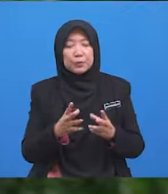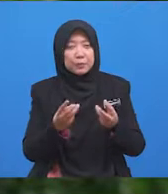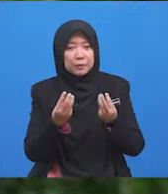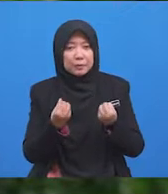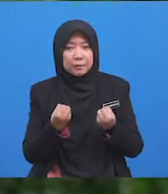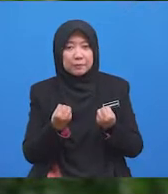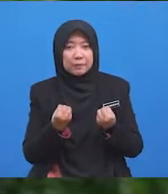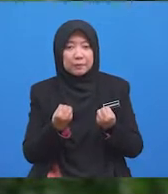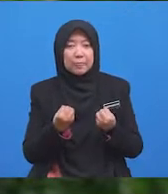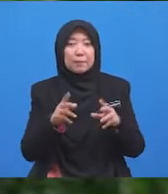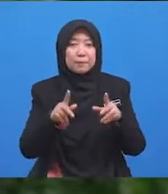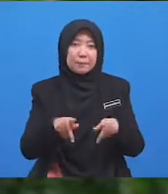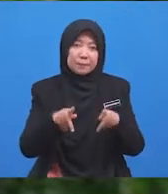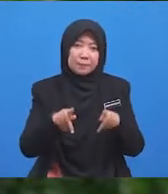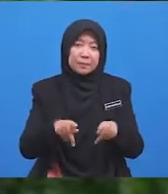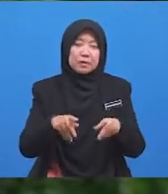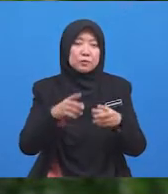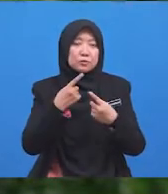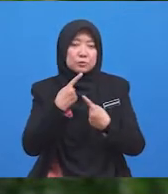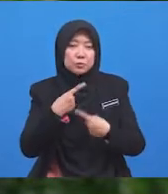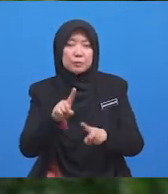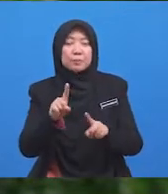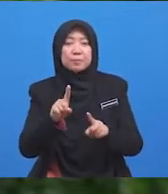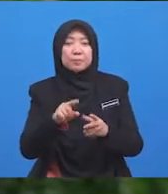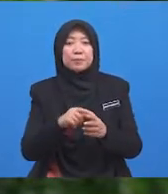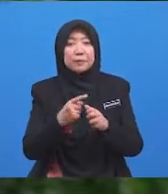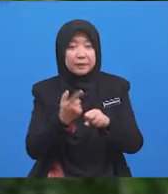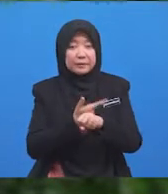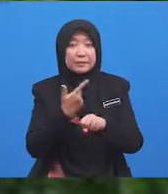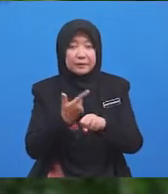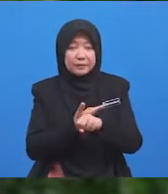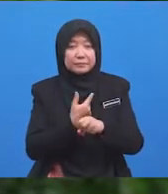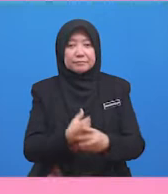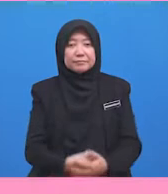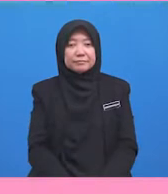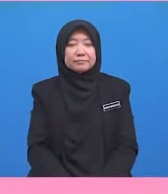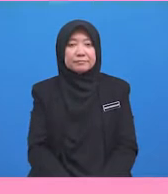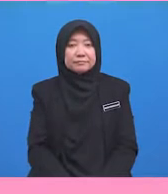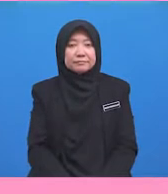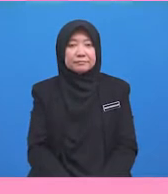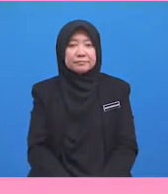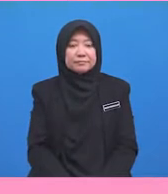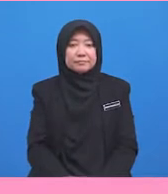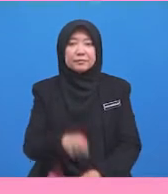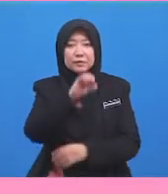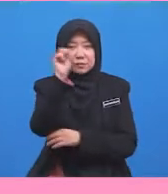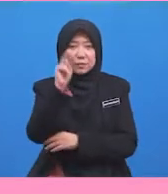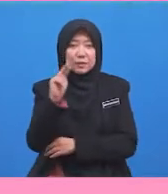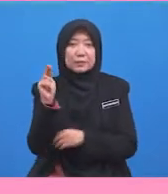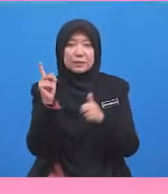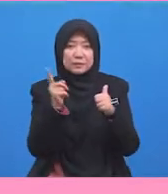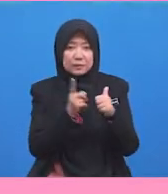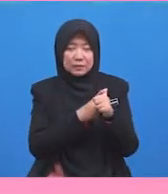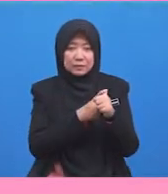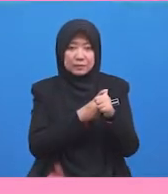murid-murid-nya untuk cube menjawab belah pihak Khan yang telah cego sediakan soalan Pertama